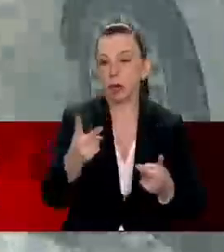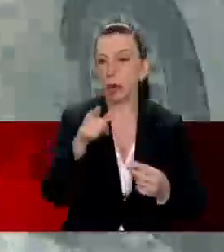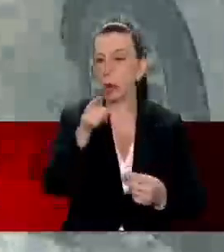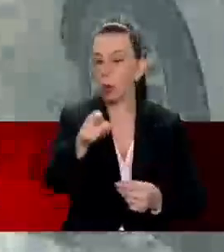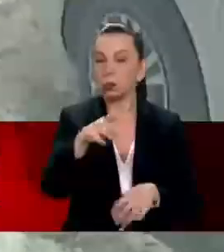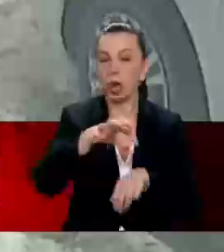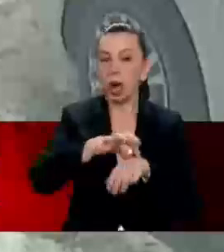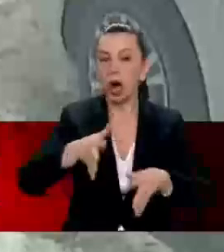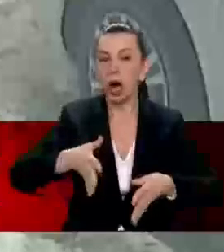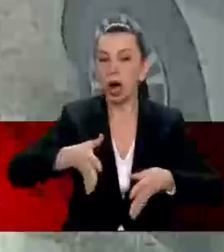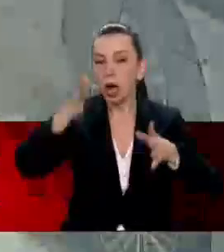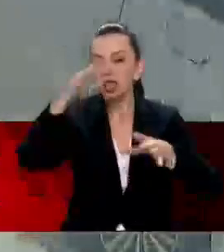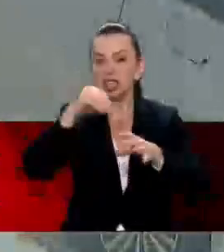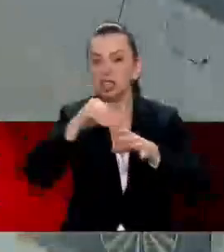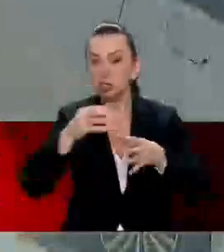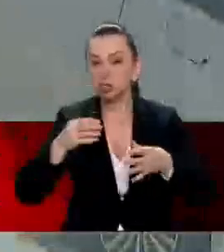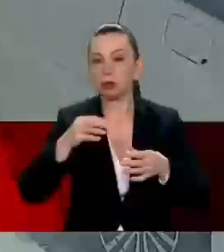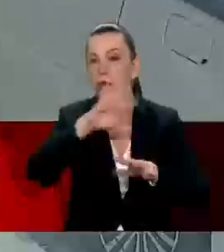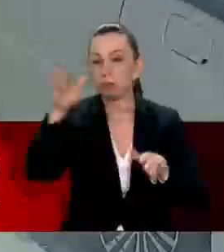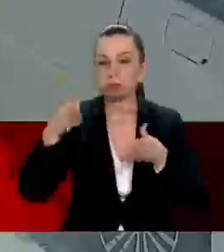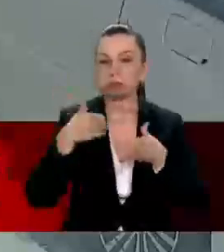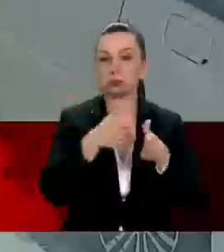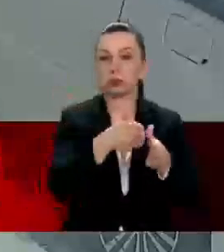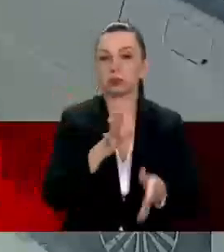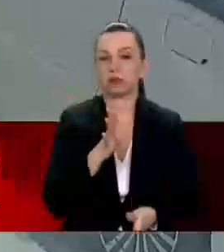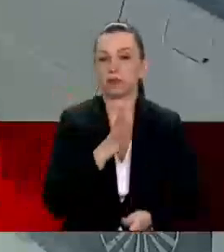Orada da hastaneye kaçış vardı.